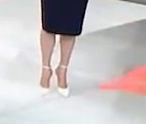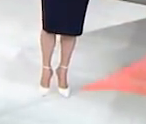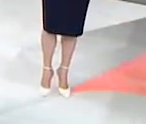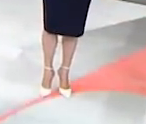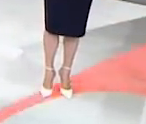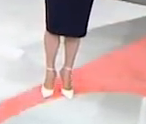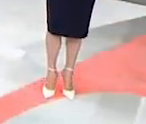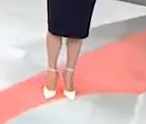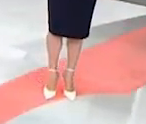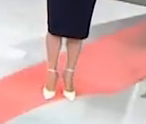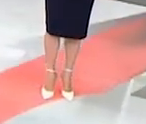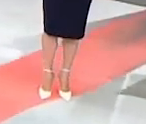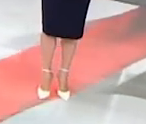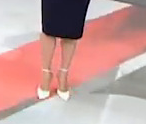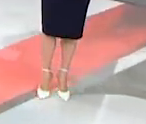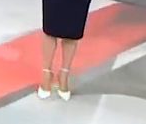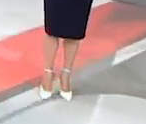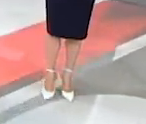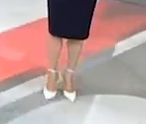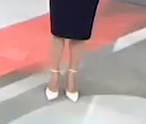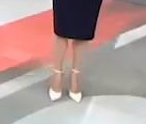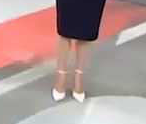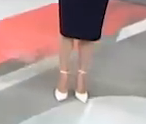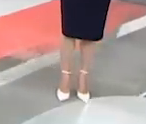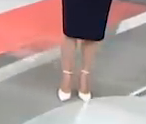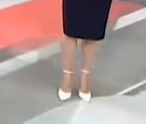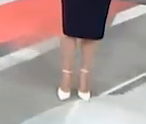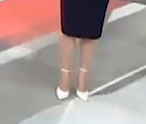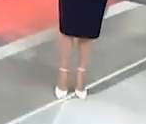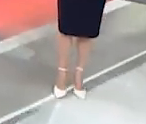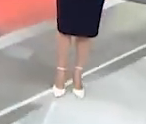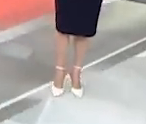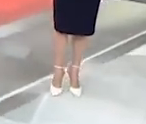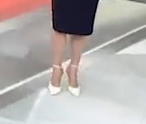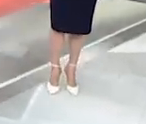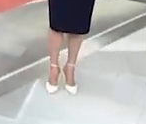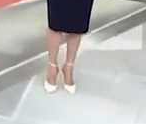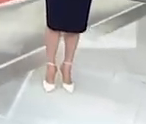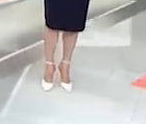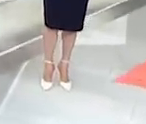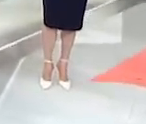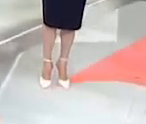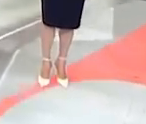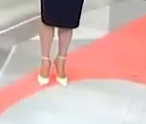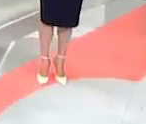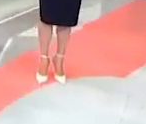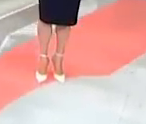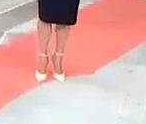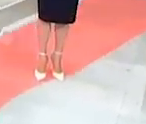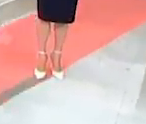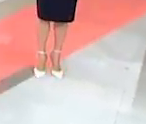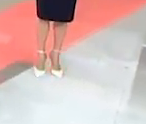At kabilang ang Pilipinas, sa 8 bansang inaasahan pang gagalingan pa ng kalahati ng population increase hanggang